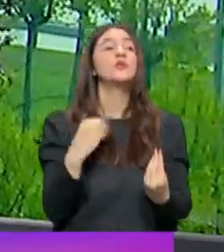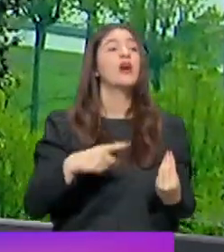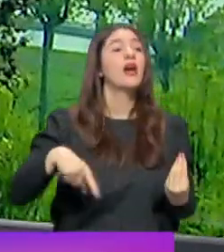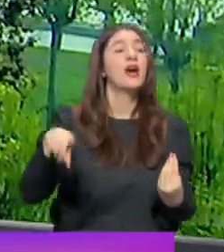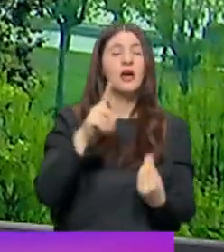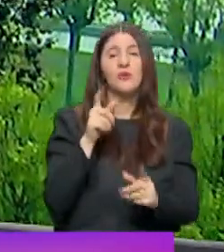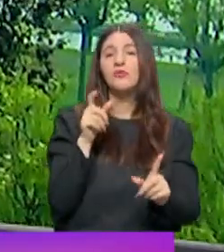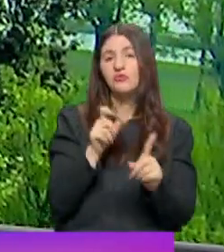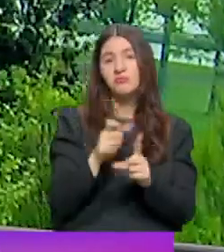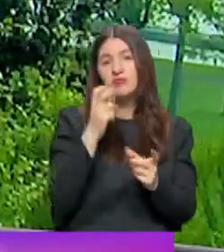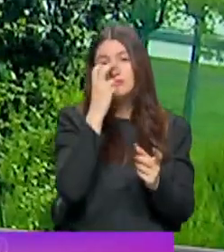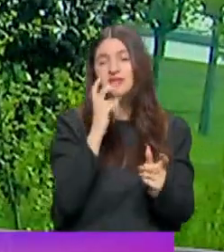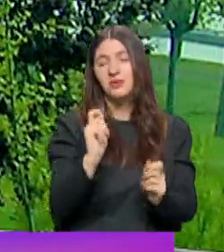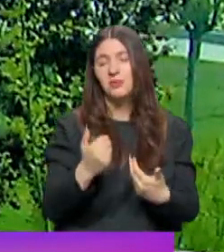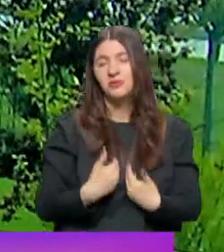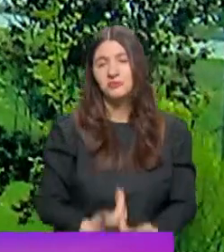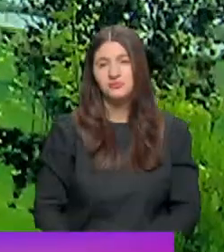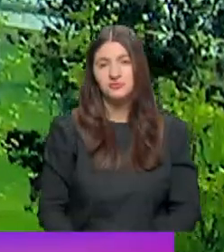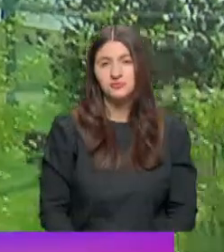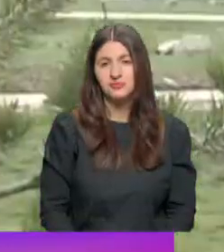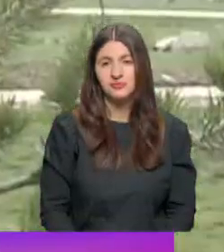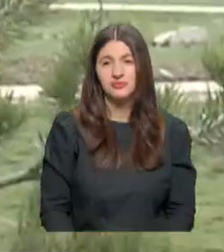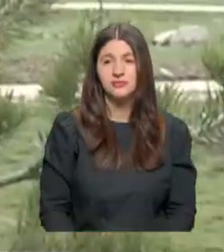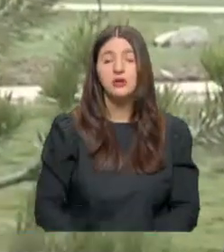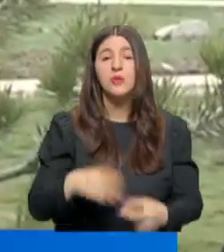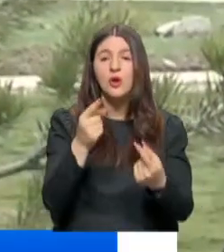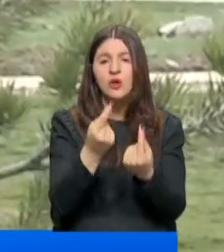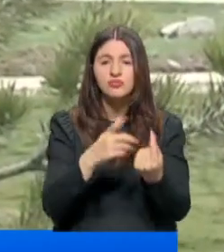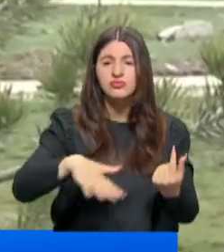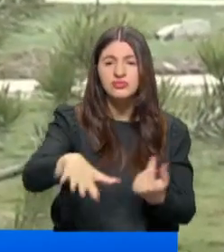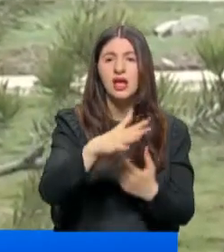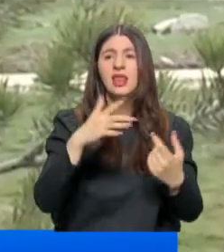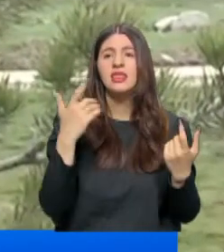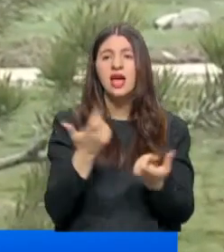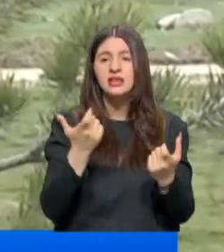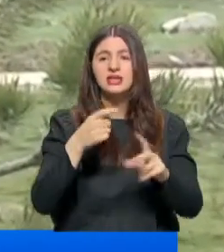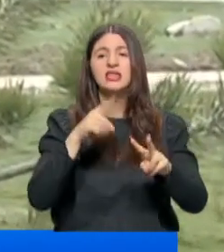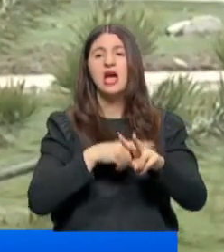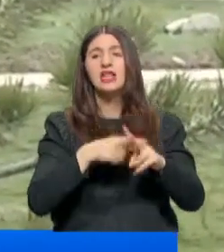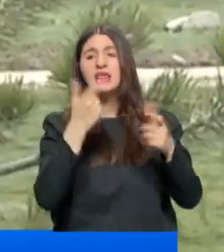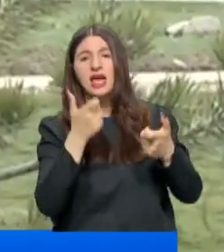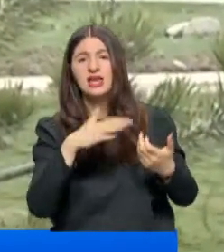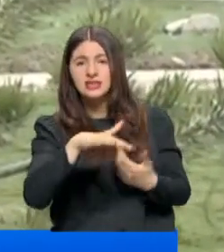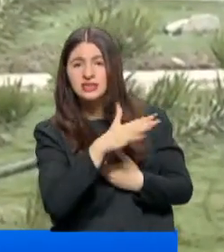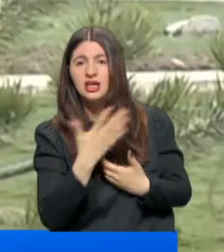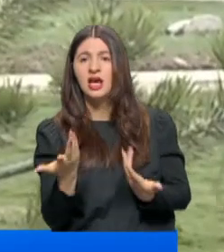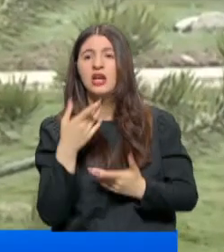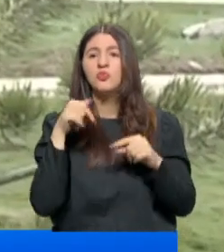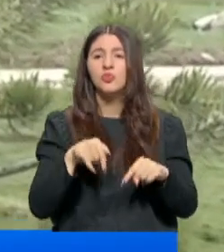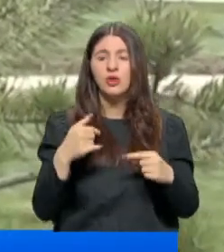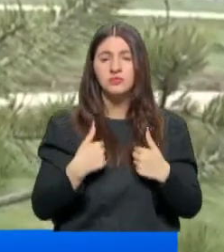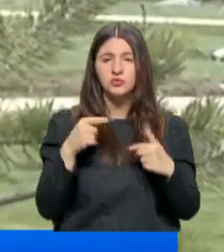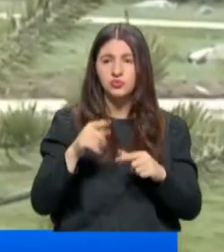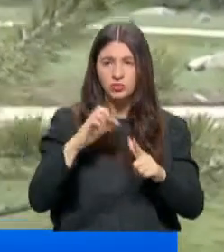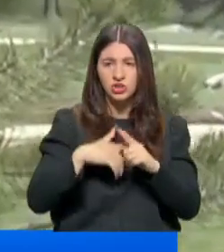de korumaya özen gösteriyoruz. Meralar neresi? Yayla alanları neresi? Yani burada biz